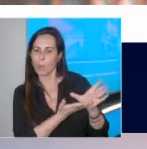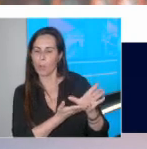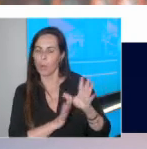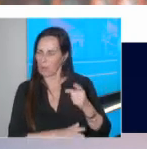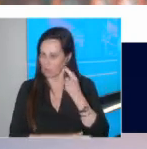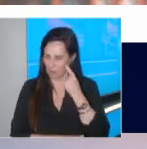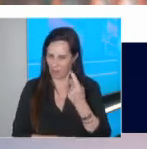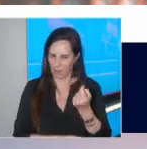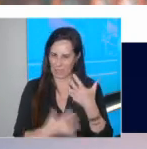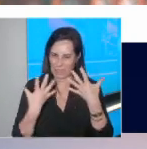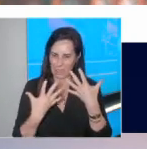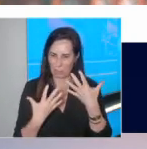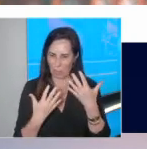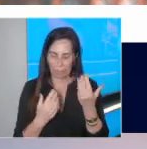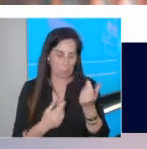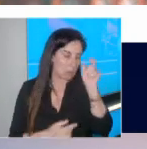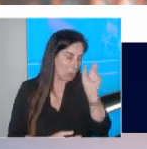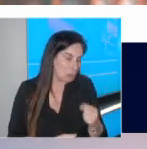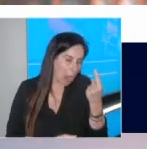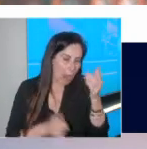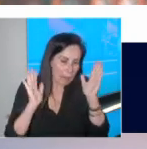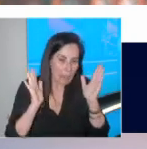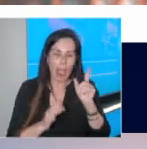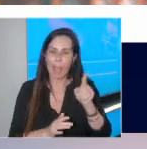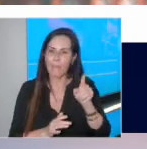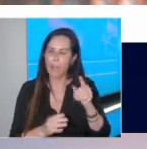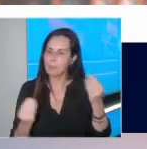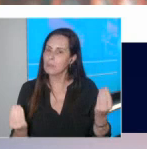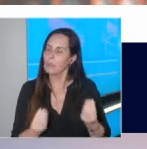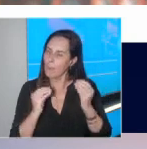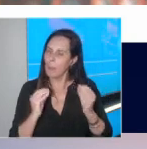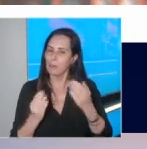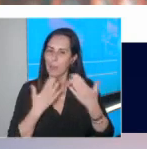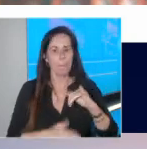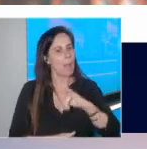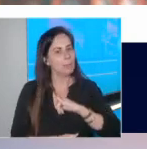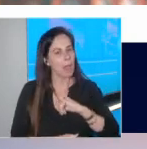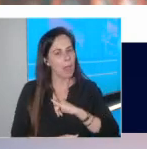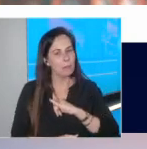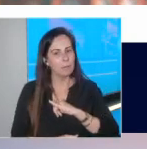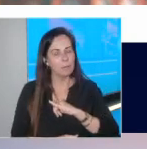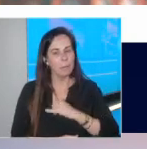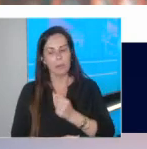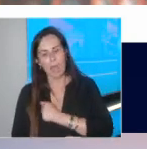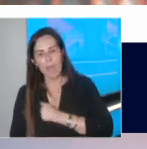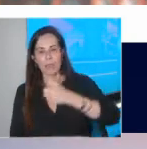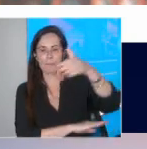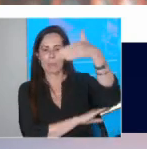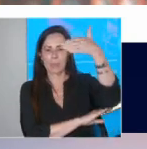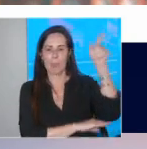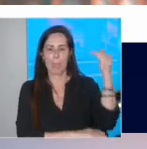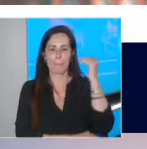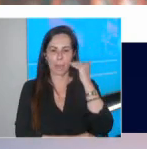אולי נשמע כמו סיפור קטן של איש אחד, אבל זה למעשה דיון מרתק על דת ומדינה בארצות